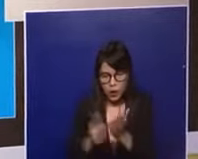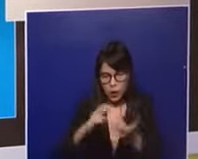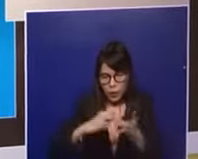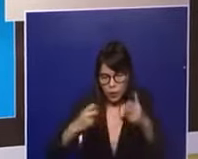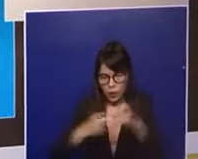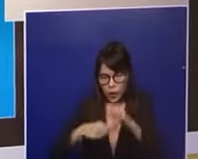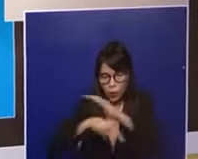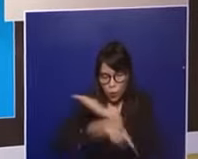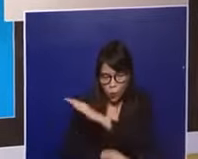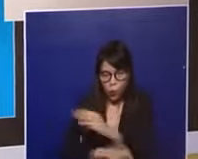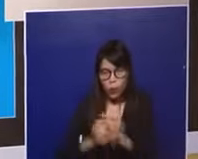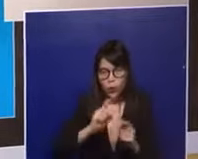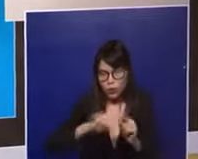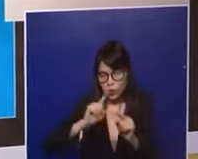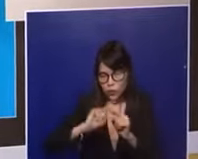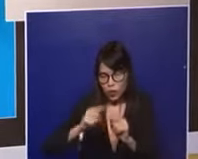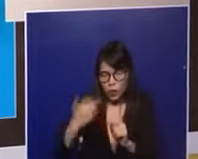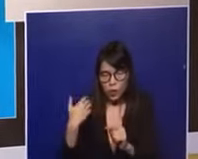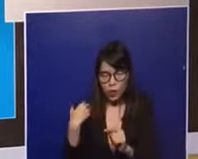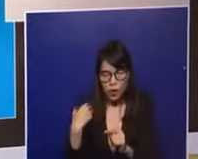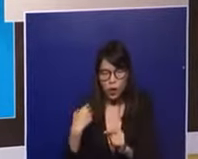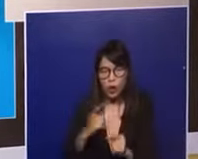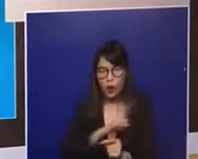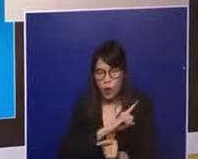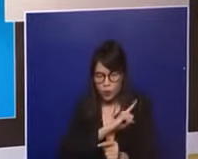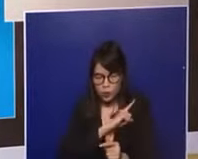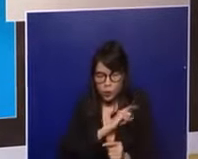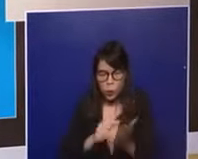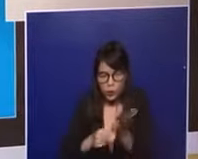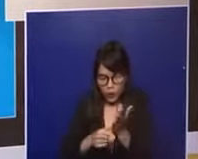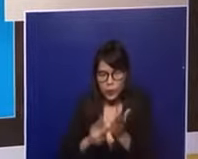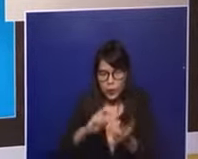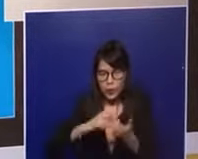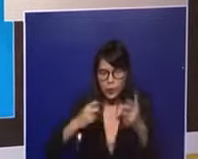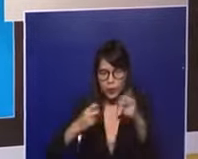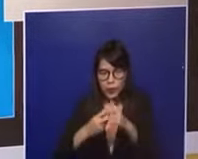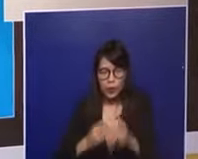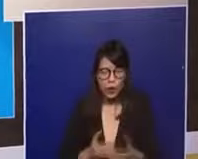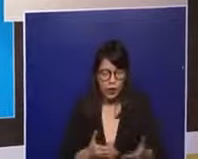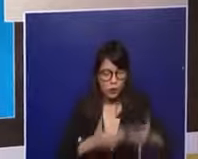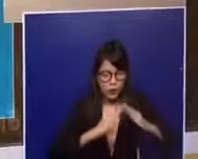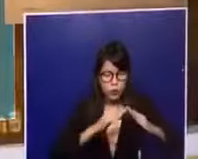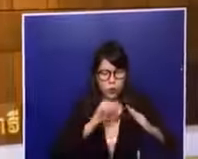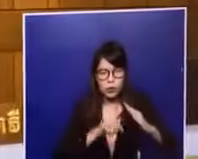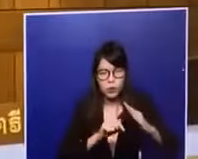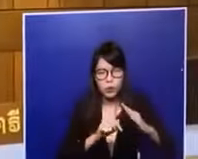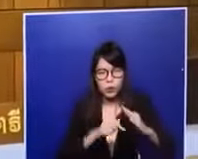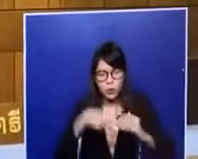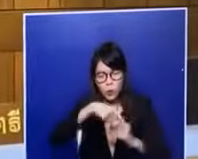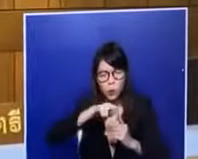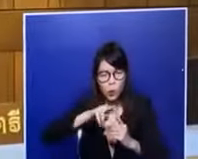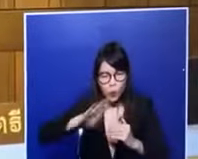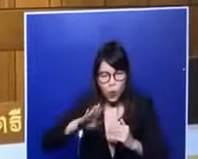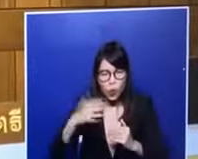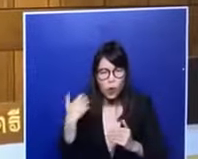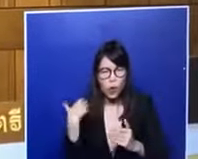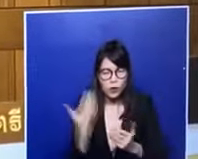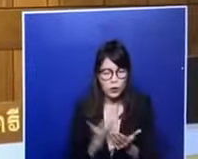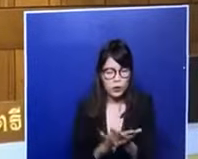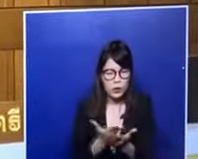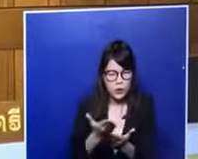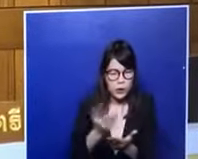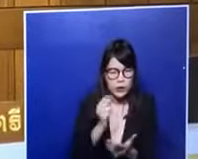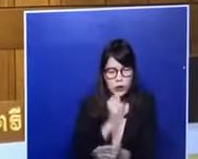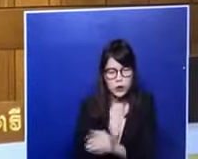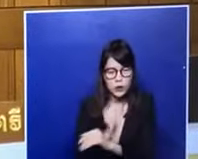ตคอร์รัปชันภาครัฐมาโดยตลอดนะครับโดยเฉพาะในเรื่องการจัดซื้อจัดจ้างภาครัฐได้ออกพ.ร.บ.การจัดซื้อจัดจ้าง